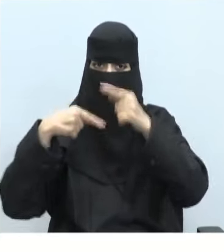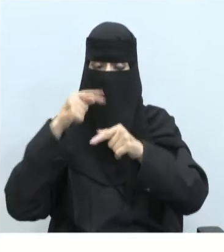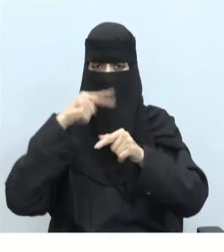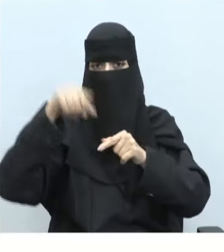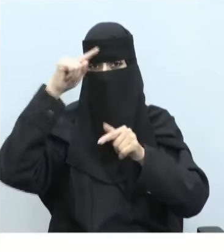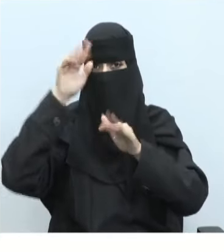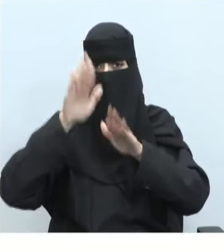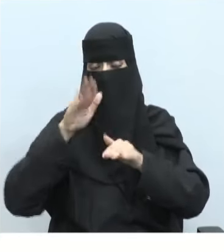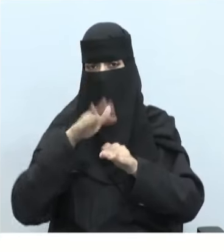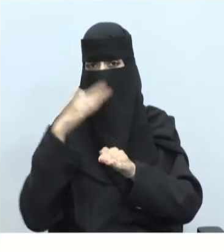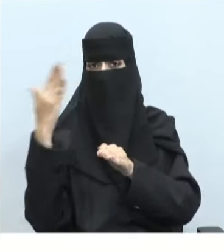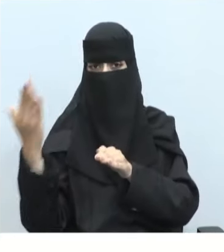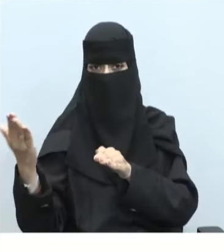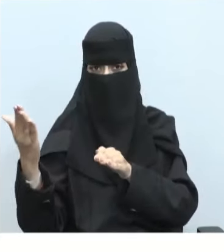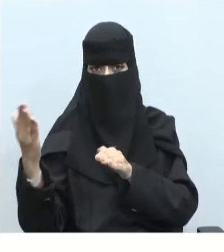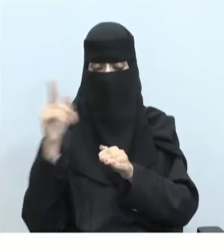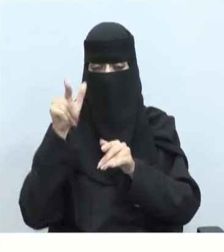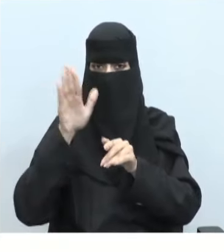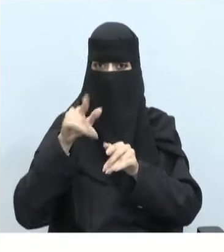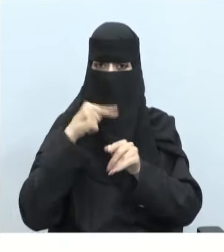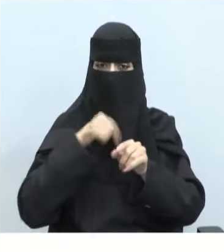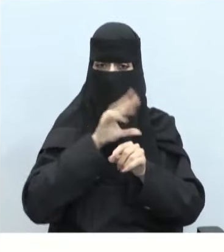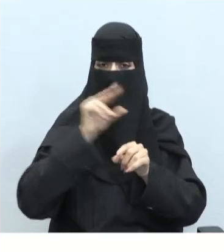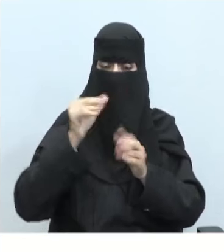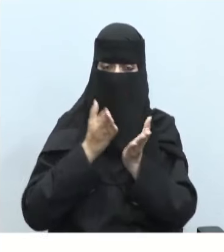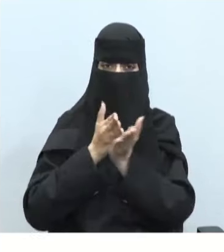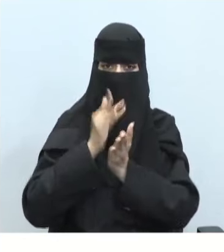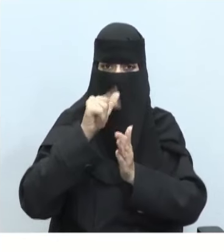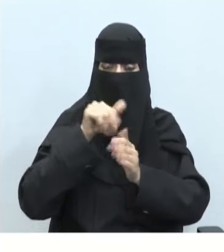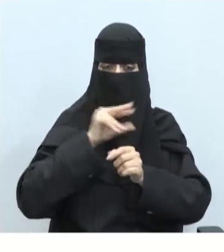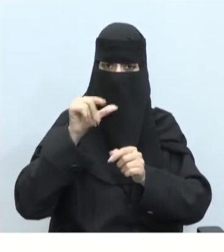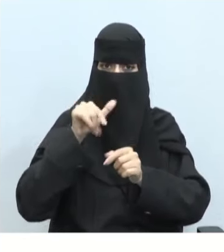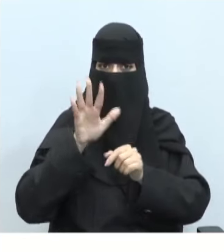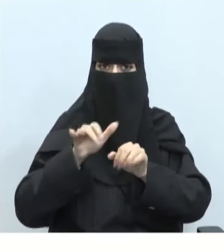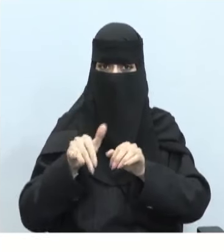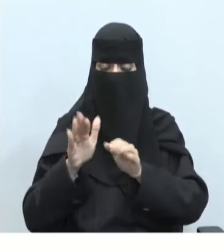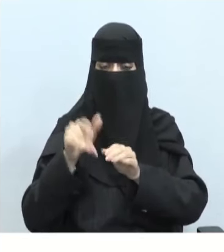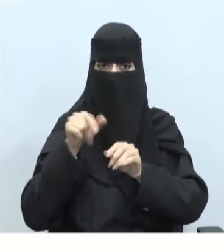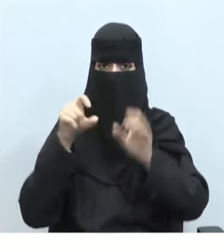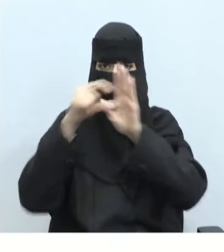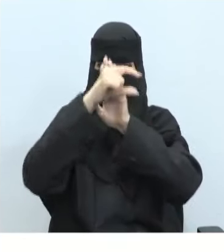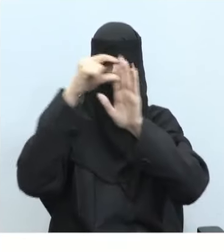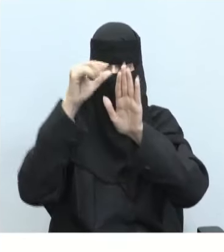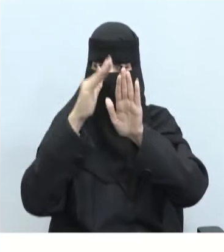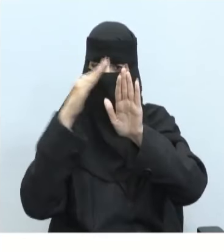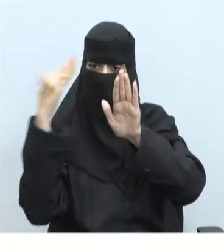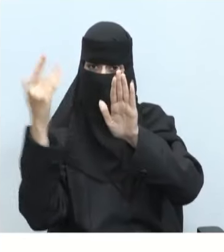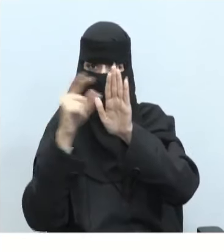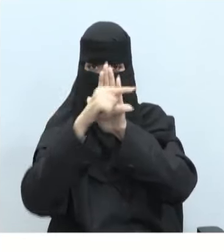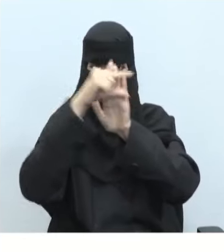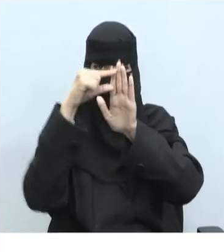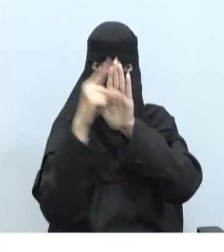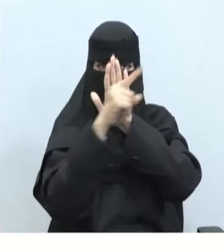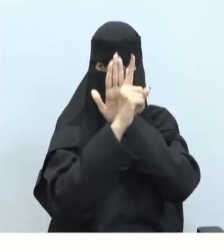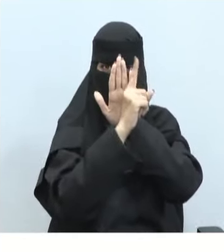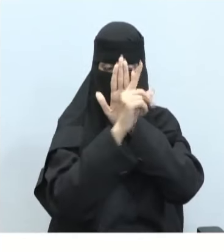افتراضيه الى اليمين وذلك بنفس الطريقه التي تتم بها محاذاه الفقره يمكنك تغيير